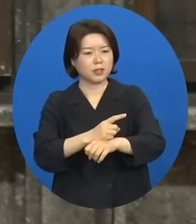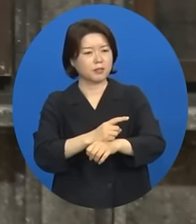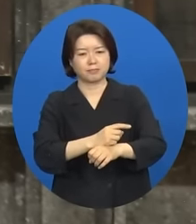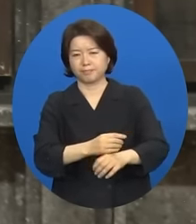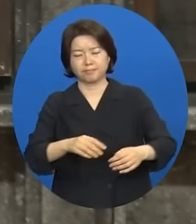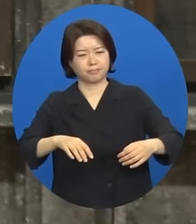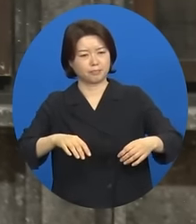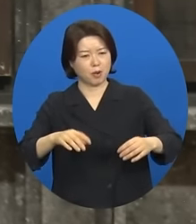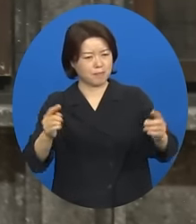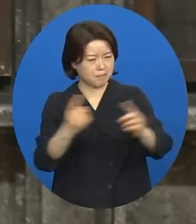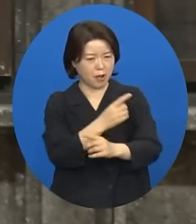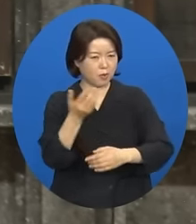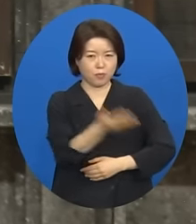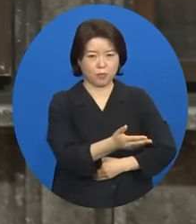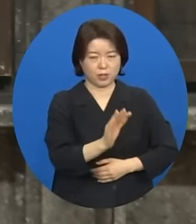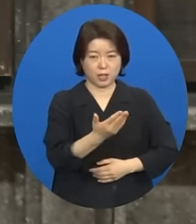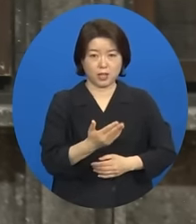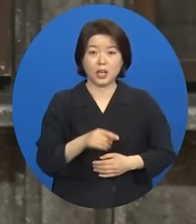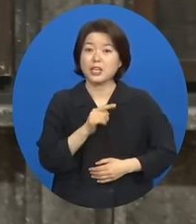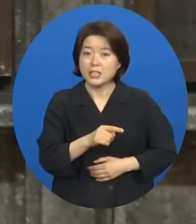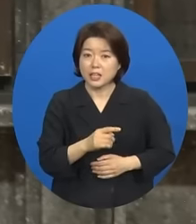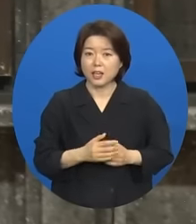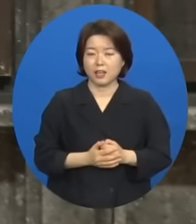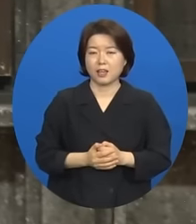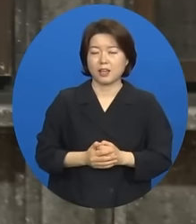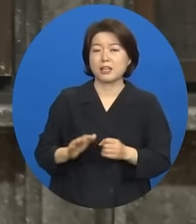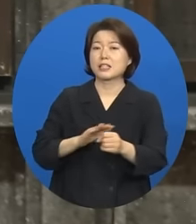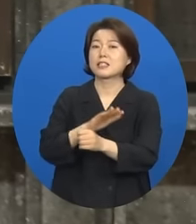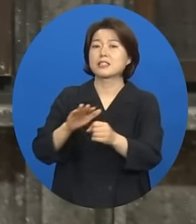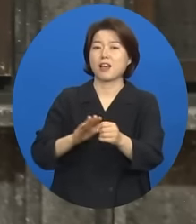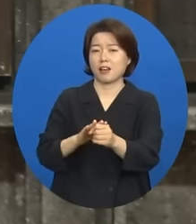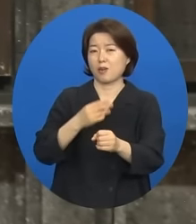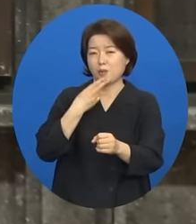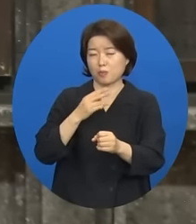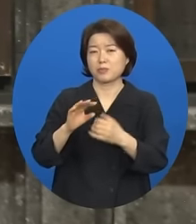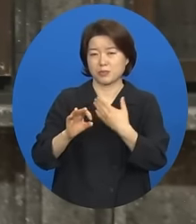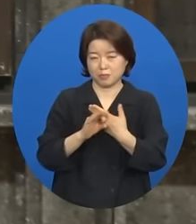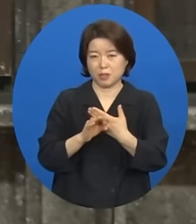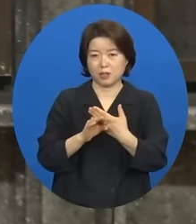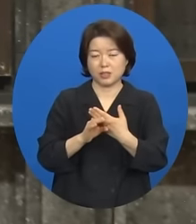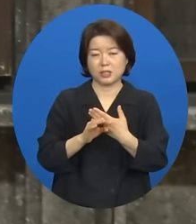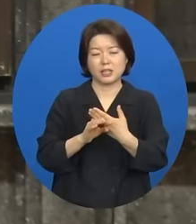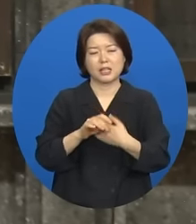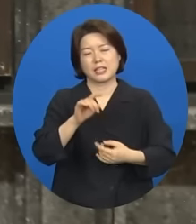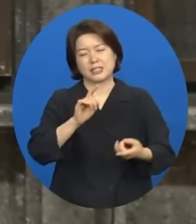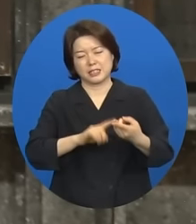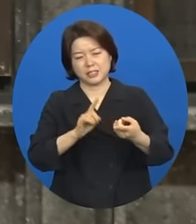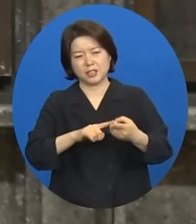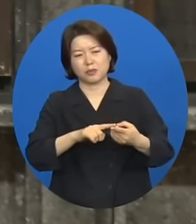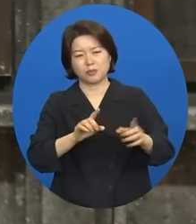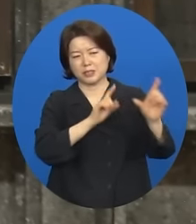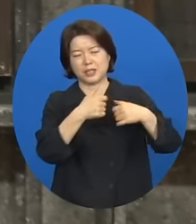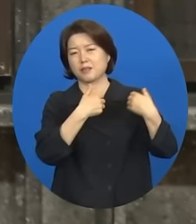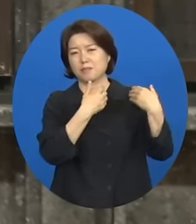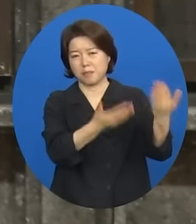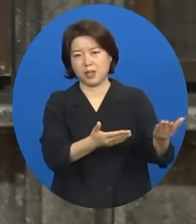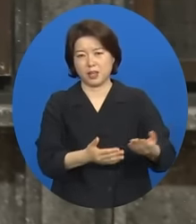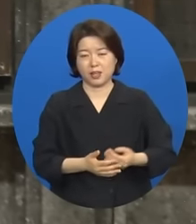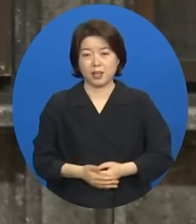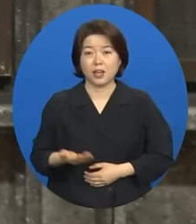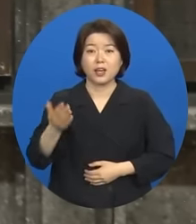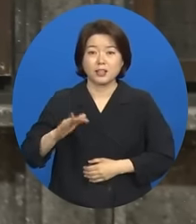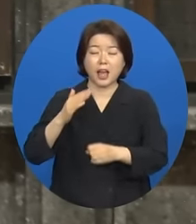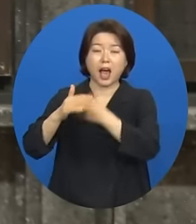여러분, 이것은 사랑입니다. 사랑하지 않으면 그냥 그렇게 살도록 내버려 둘 겁니다. 그런데